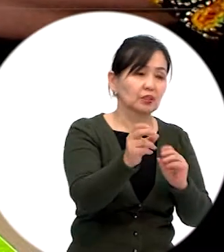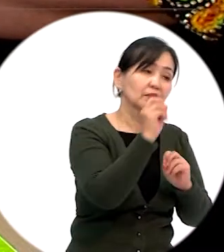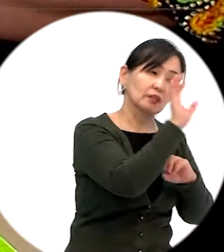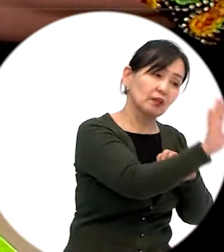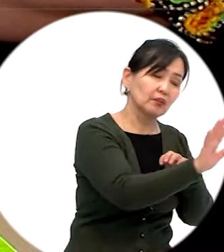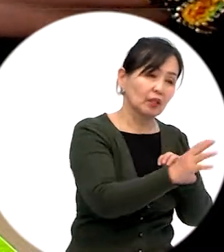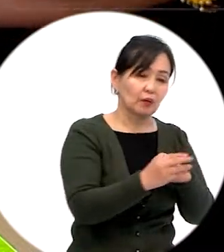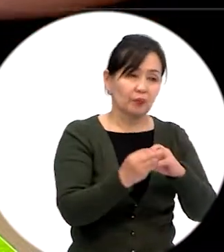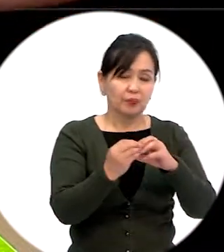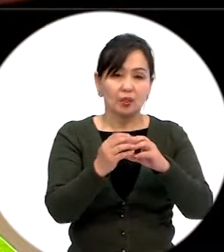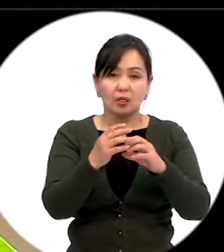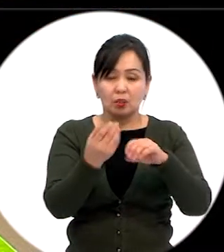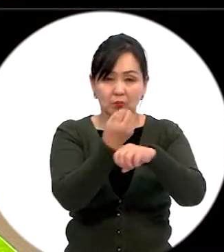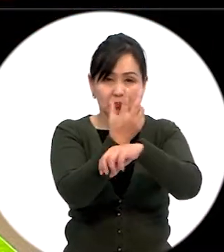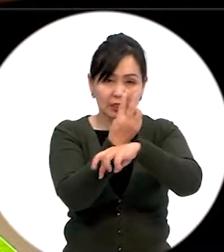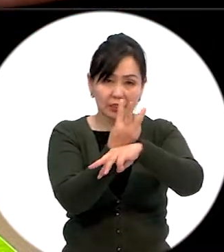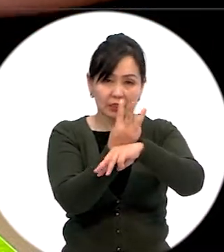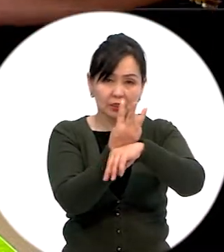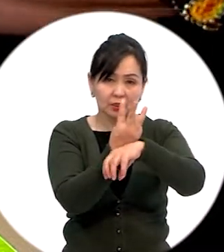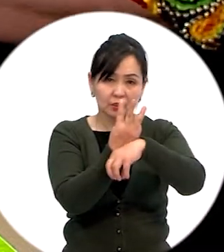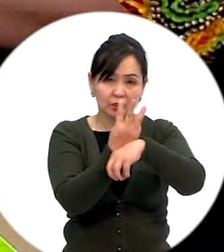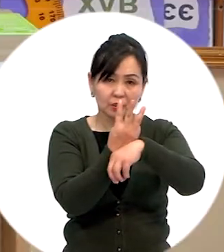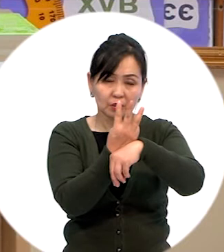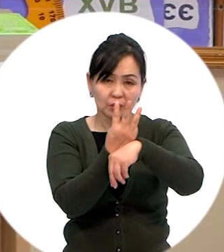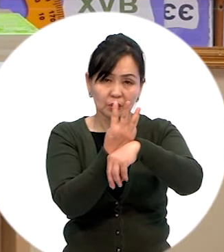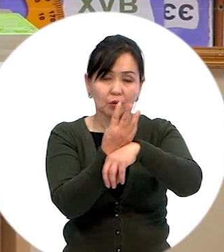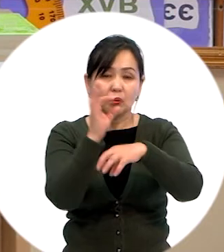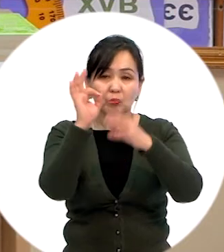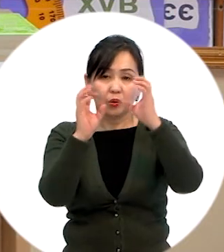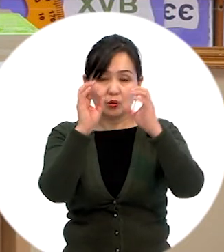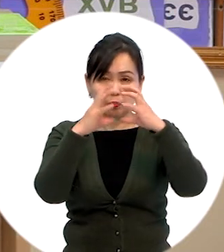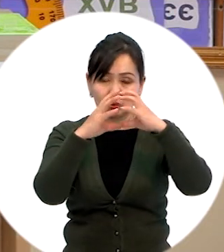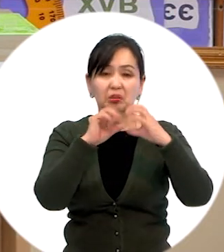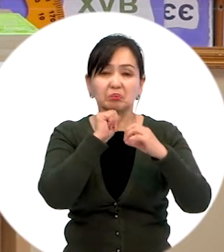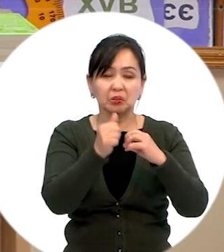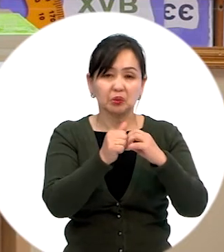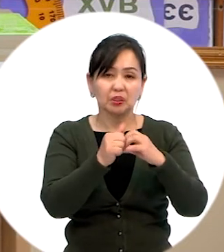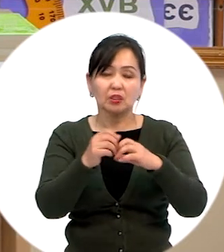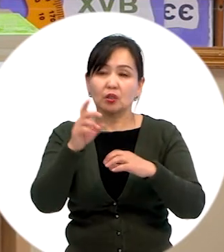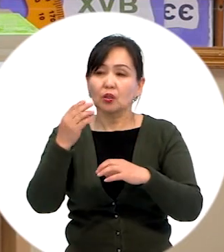байна. За манжин маань бөөрөнхий хэлбэртэй жимс биш